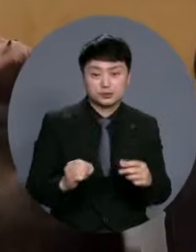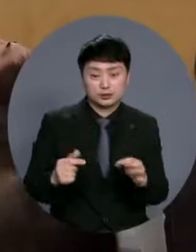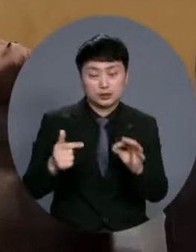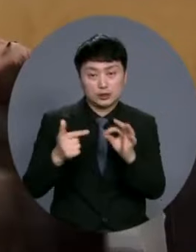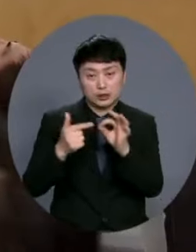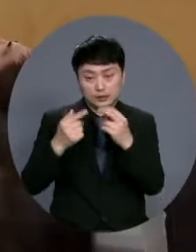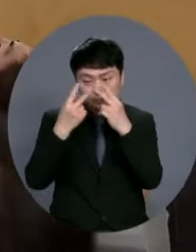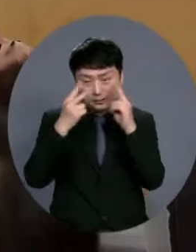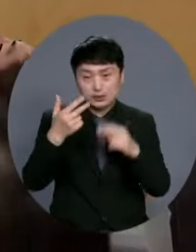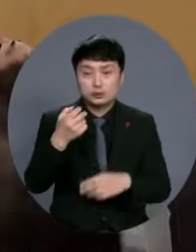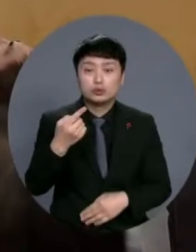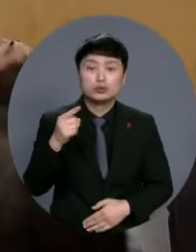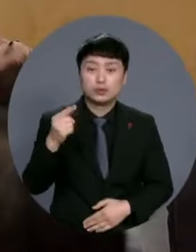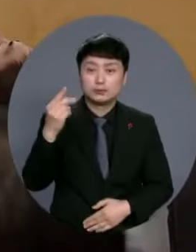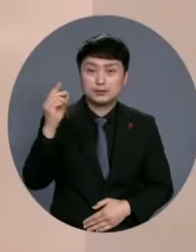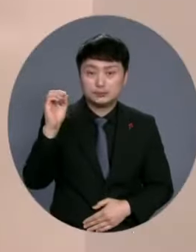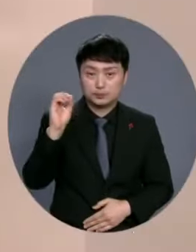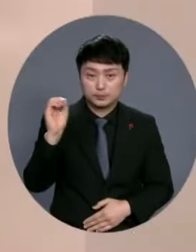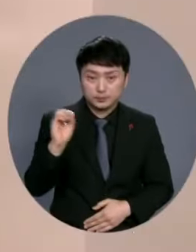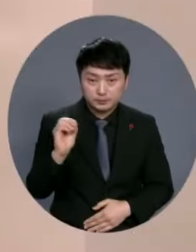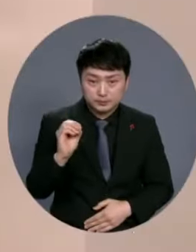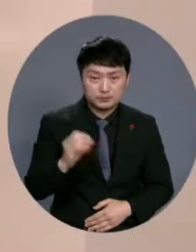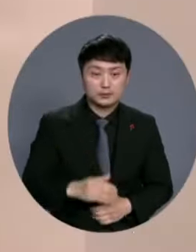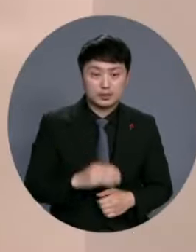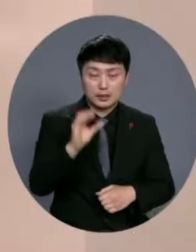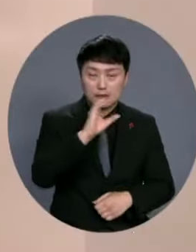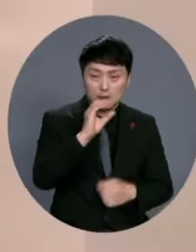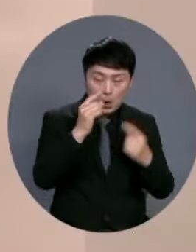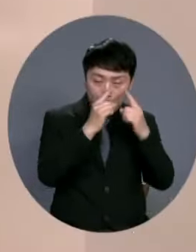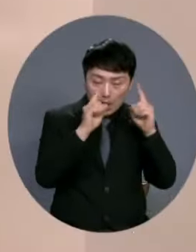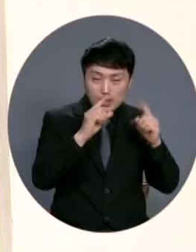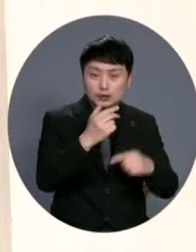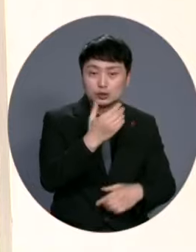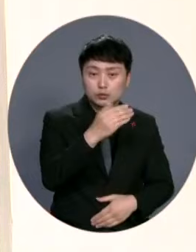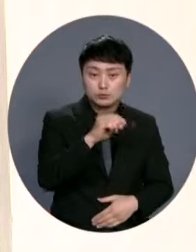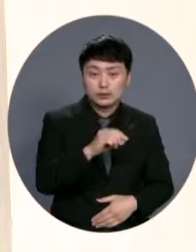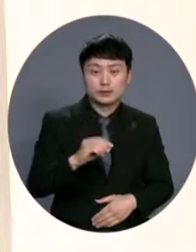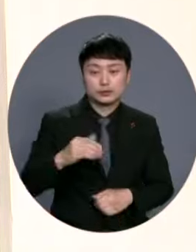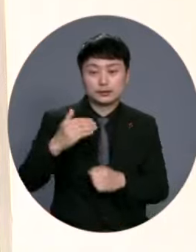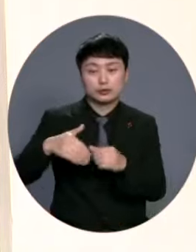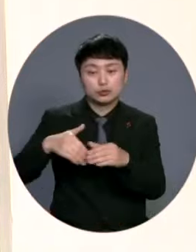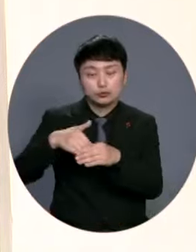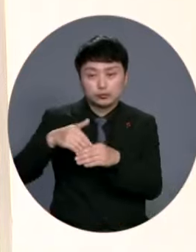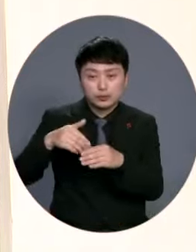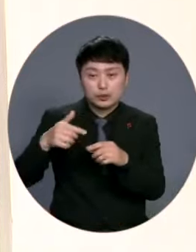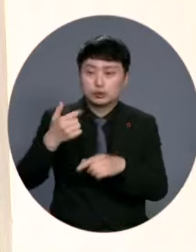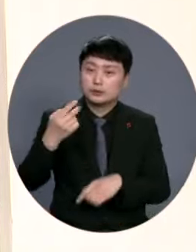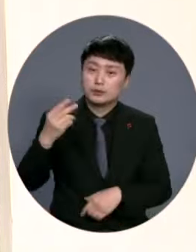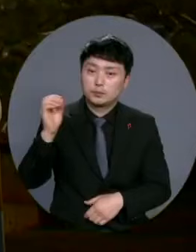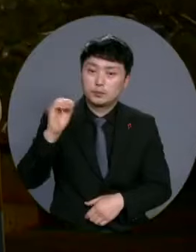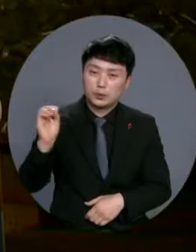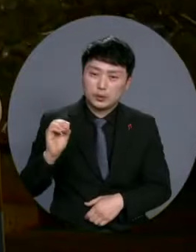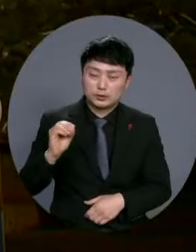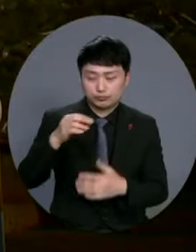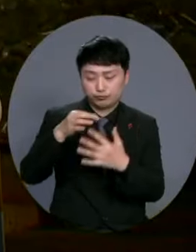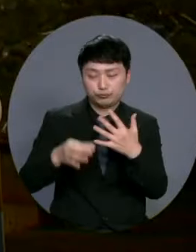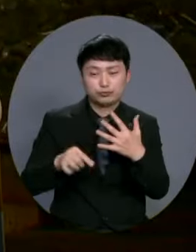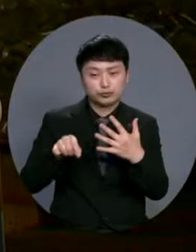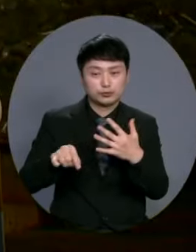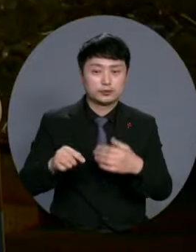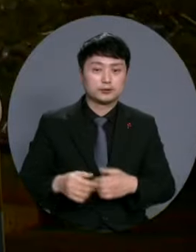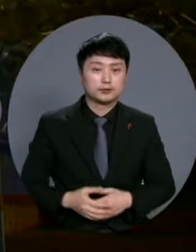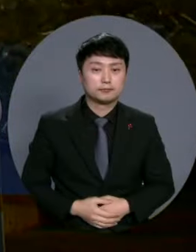영남이공대 76.2, 대구과학대 73, 계명문화대 64.2% 등으로 선전했습니다.